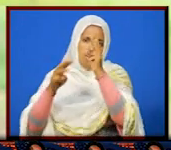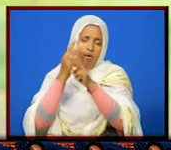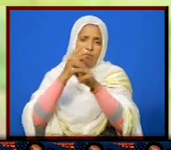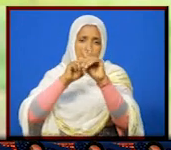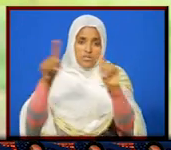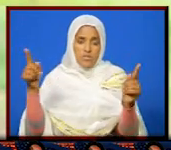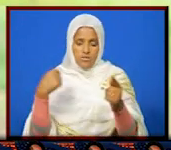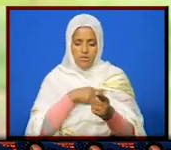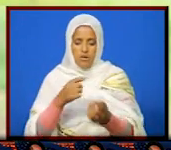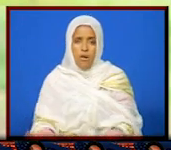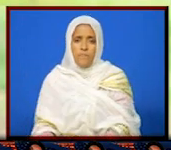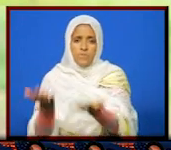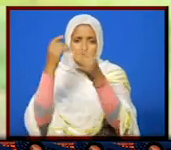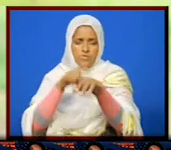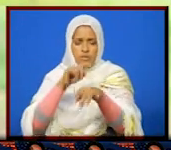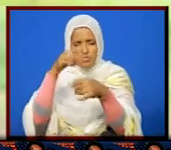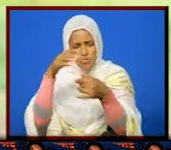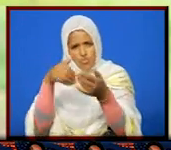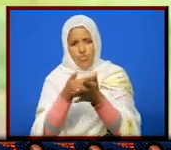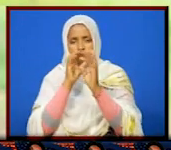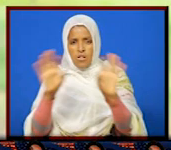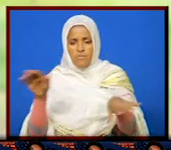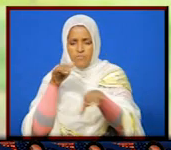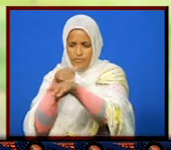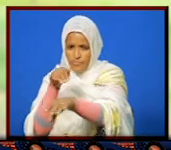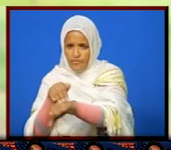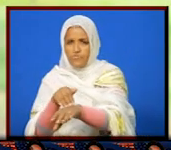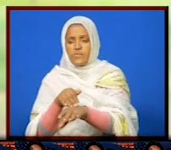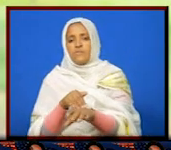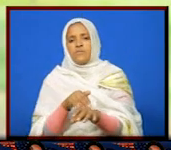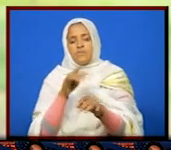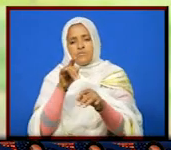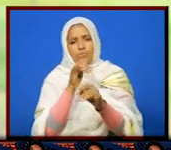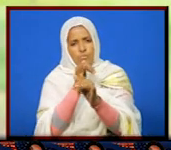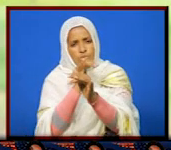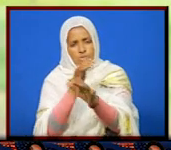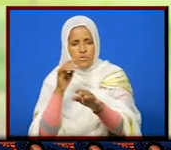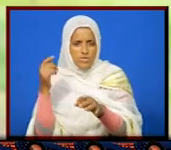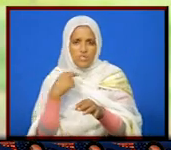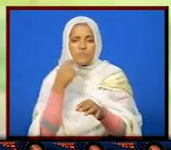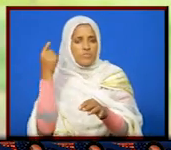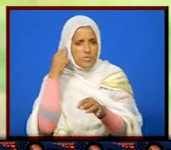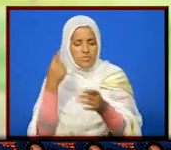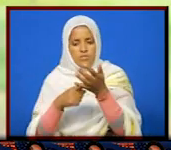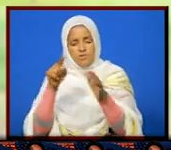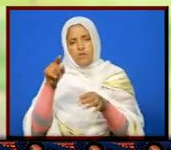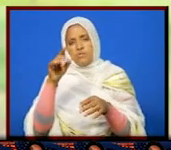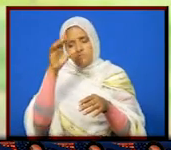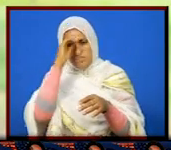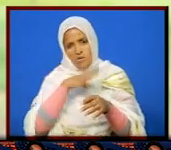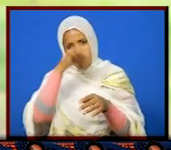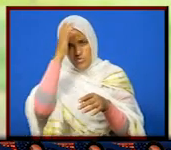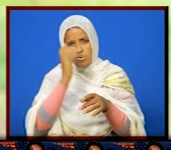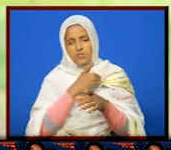ግን በምንነሳበት ሰዓት ግን ያ ሁሉ ነገር የለም። የሚቀሰቅሰን የነጋሪቱ ድምፅ ነው። አሁን ዛሬ የተኛ ሰው